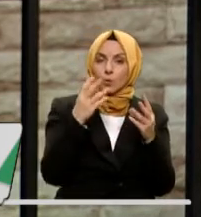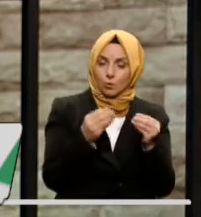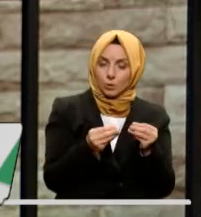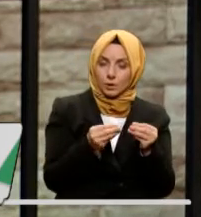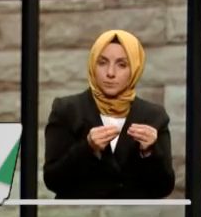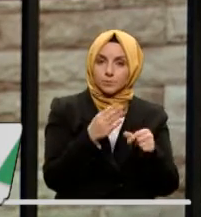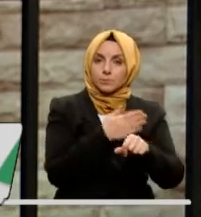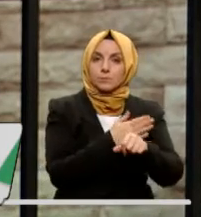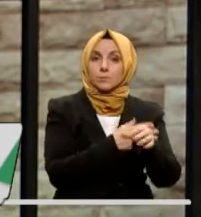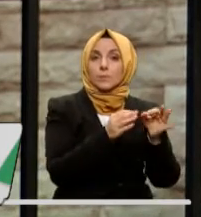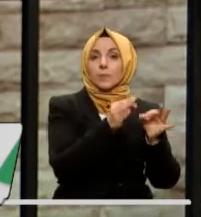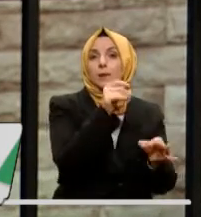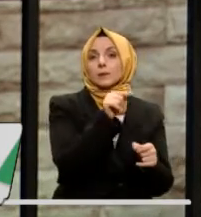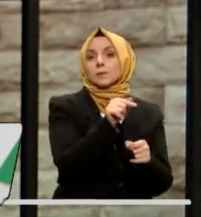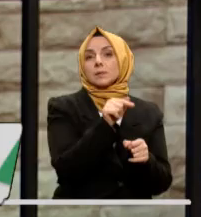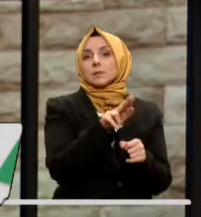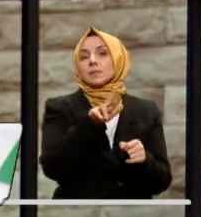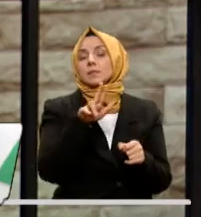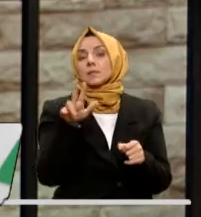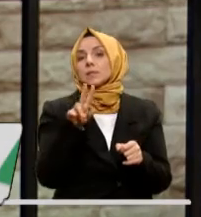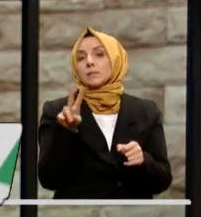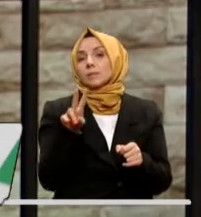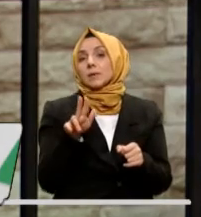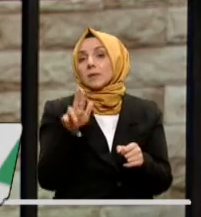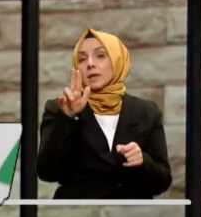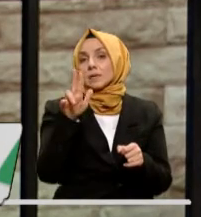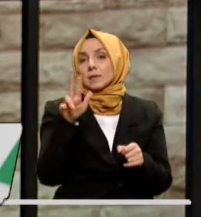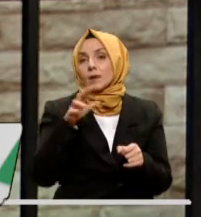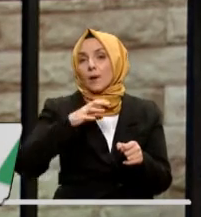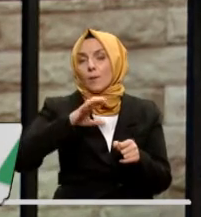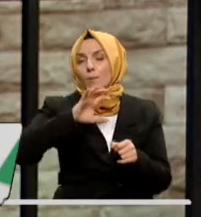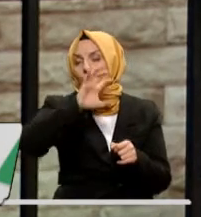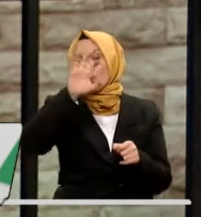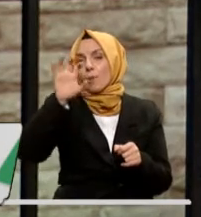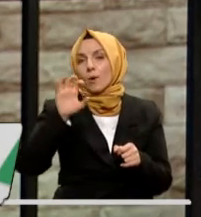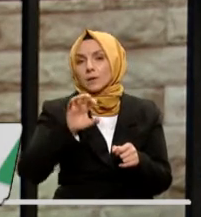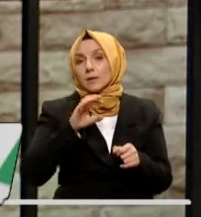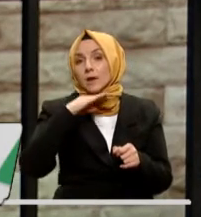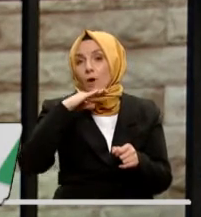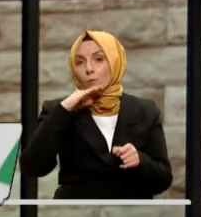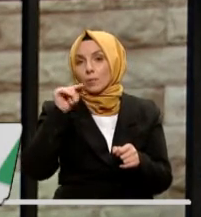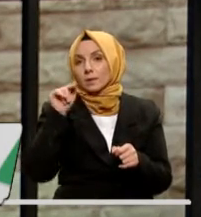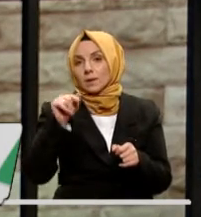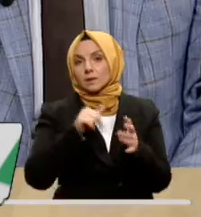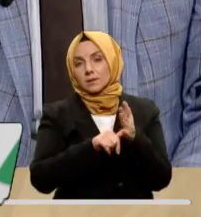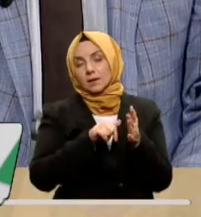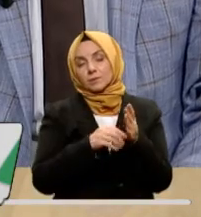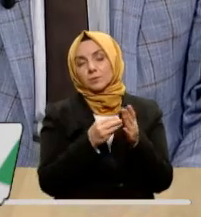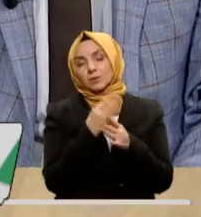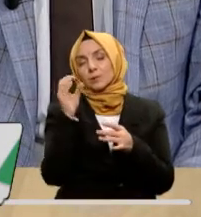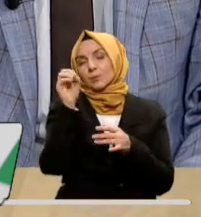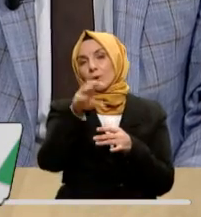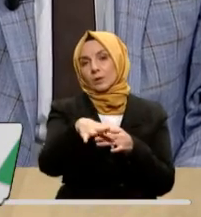karşılamak için 27 bölgede yurtdışında takvim çıkartıyoruz ve farklı ülkelerde farklı coğrafyalara bu